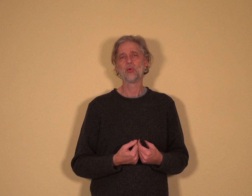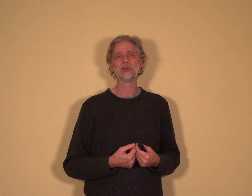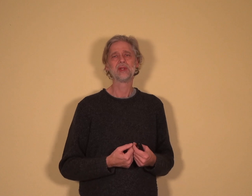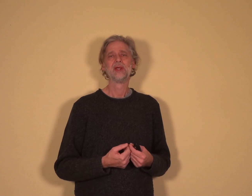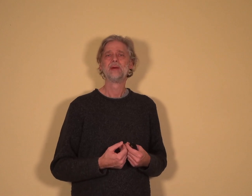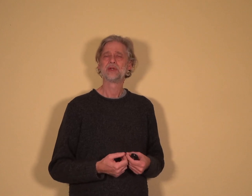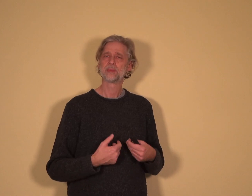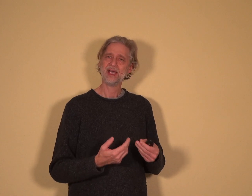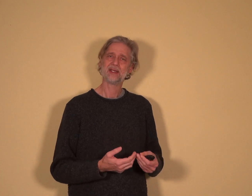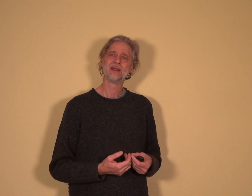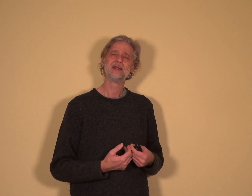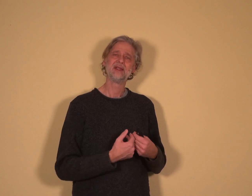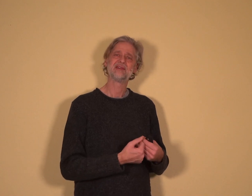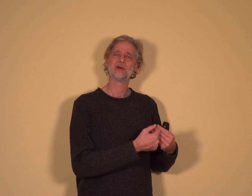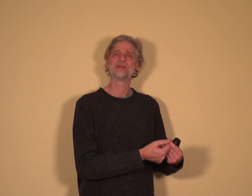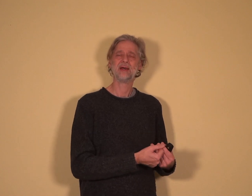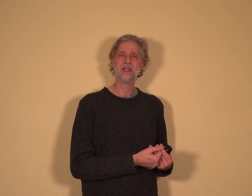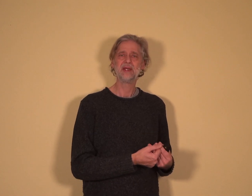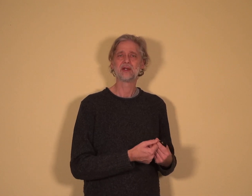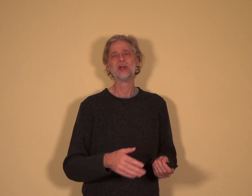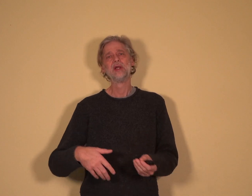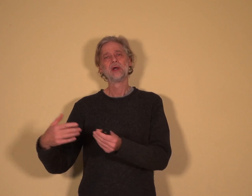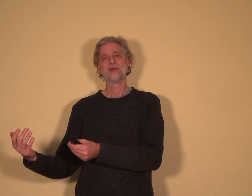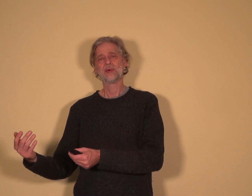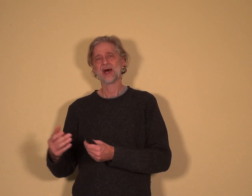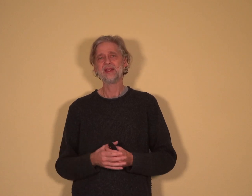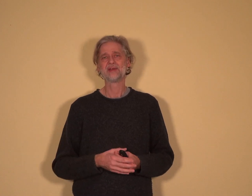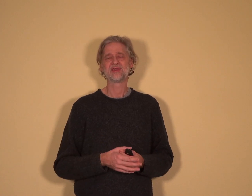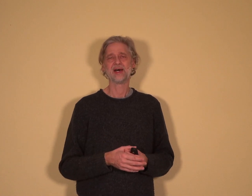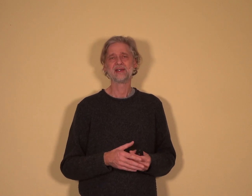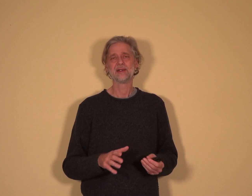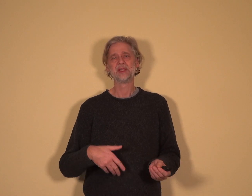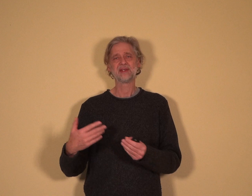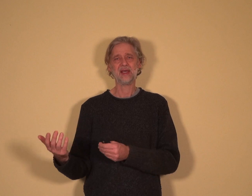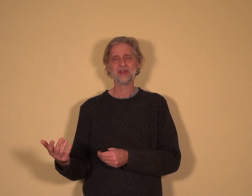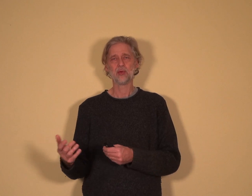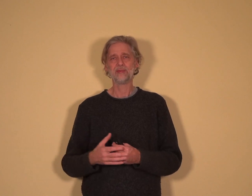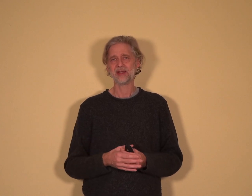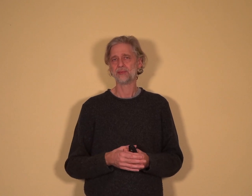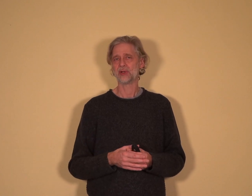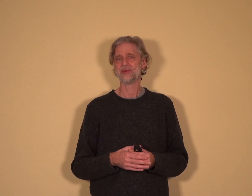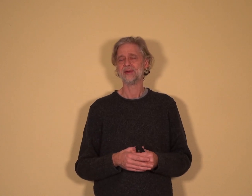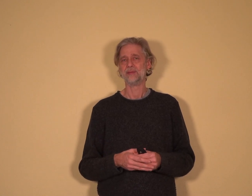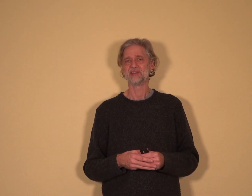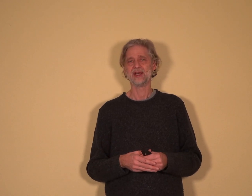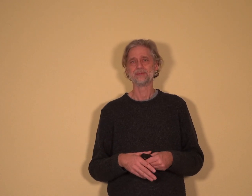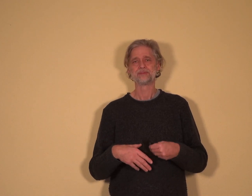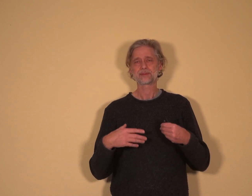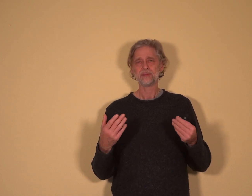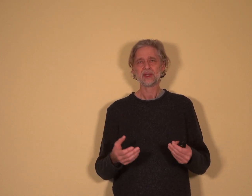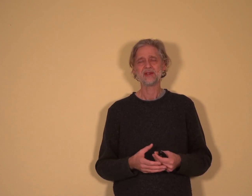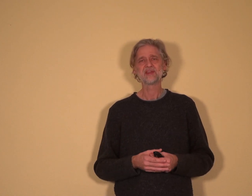jetzt Methoden besprechen, die CO2 mindern können, können wir auf der anderen Seite mit der Emission weiter fortfahren wie